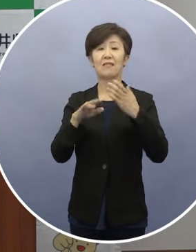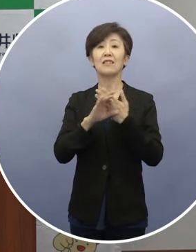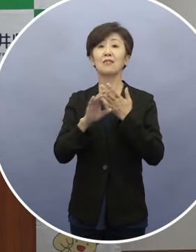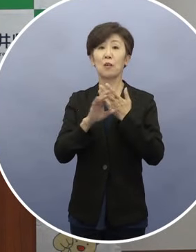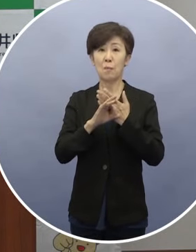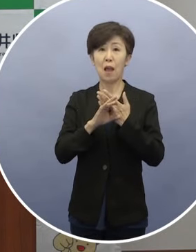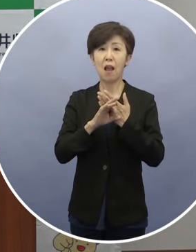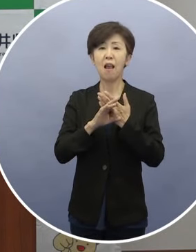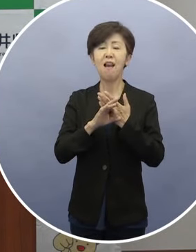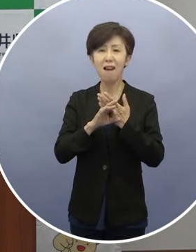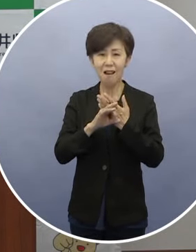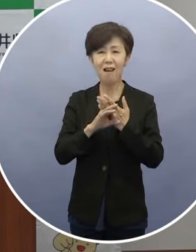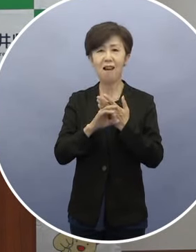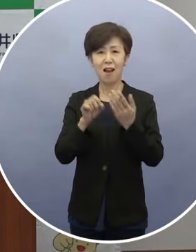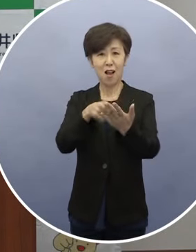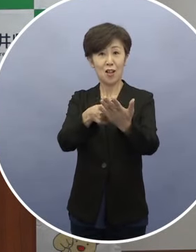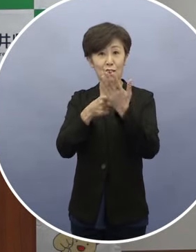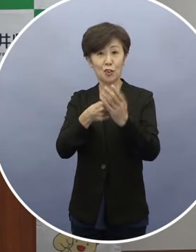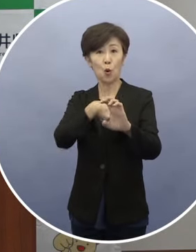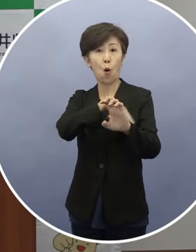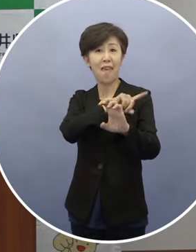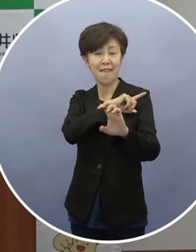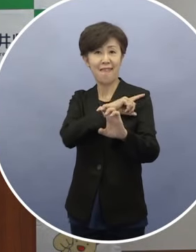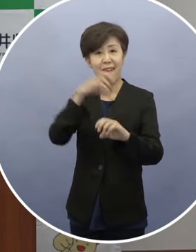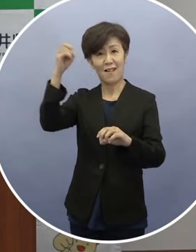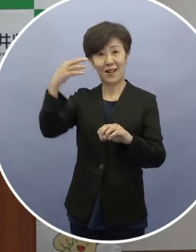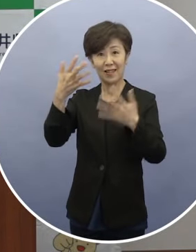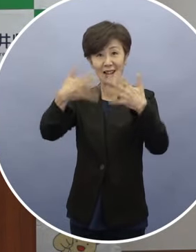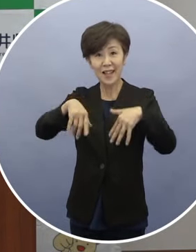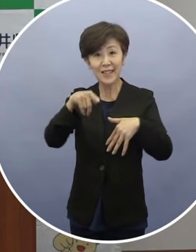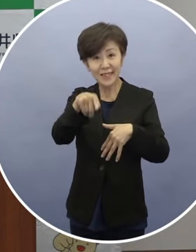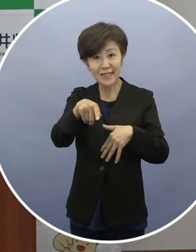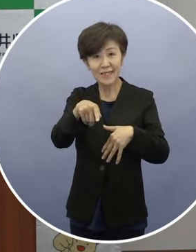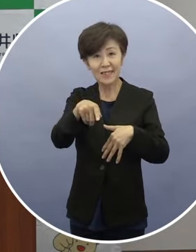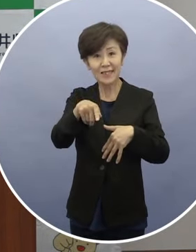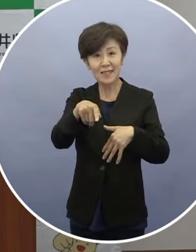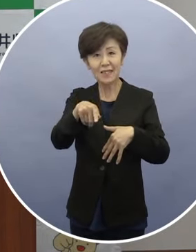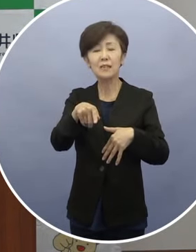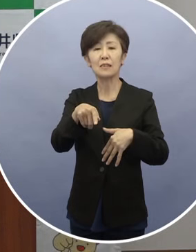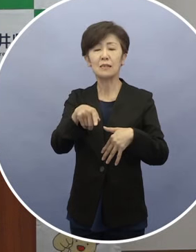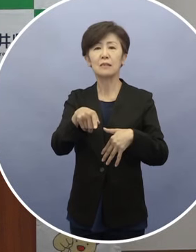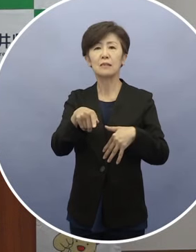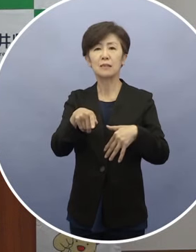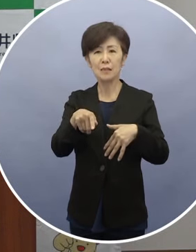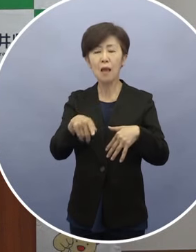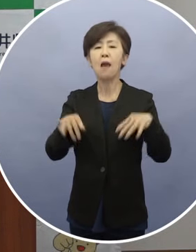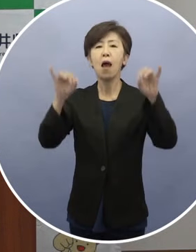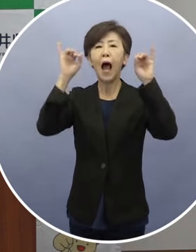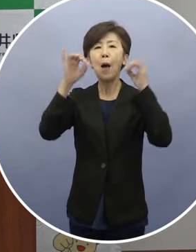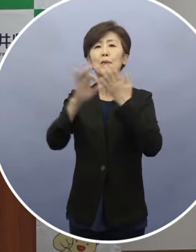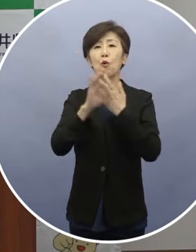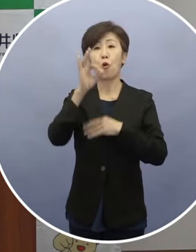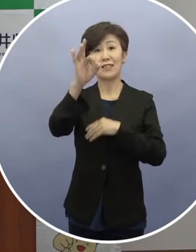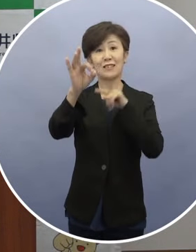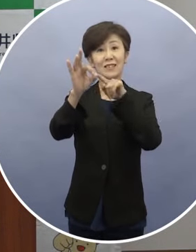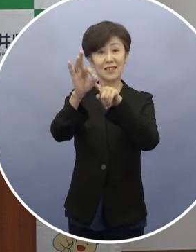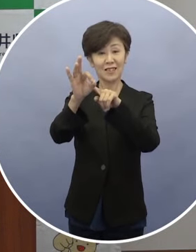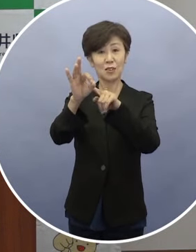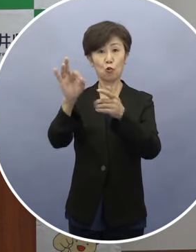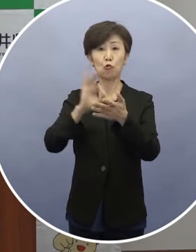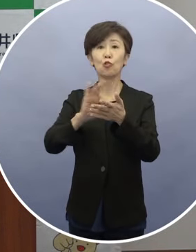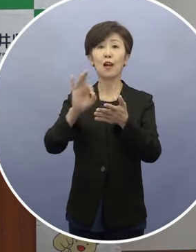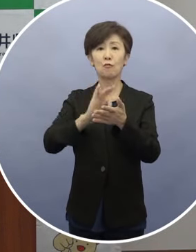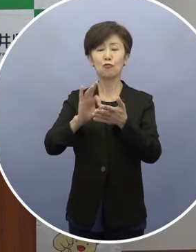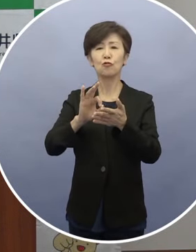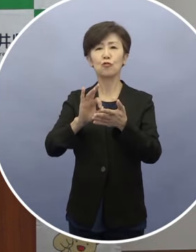えば省エネ家電なんかの時に、この福割を使う、福割じゃないや、ハピコインを使ってですね、ポイントをいただいたり